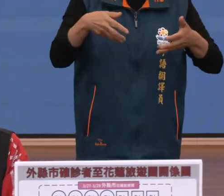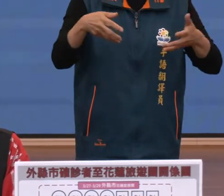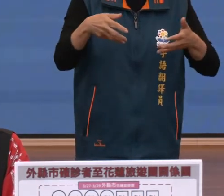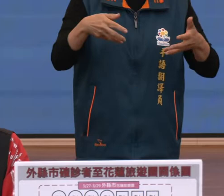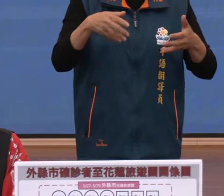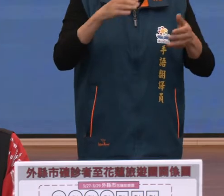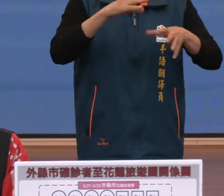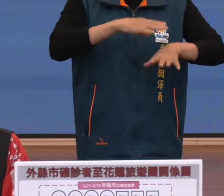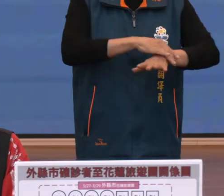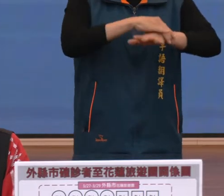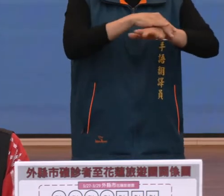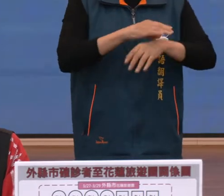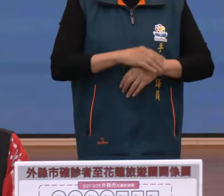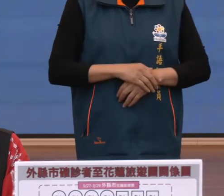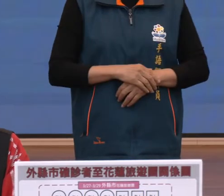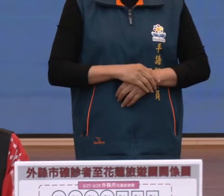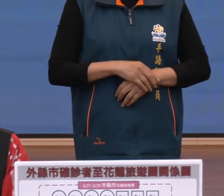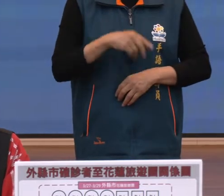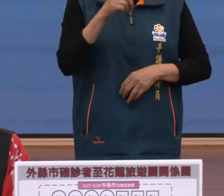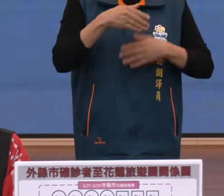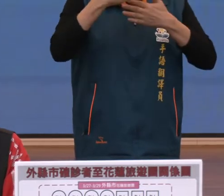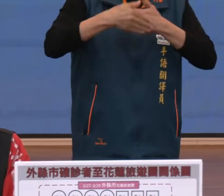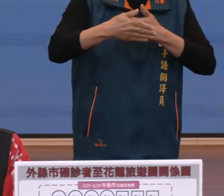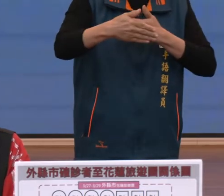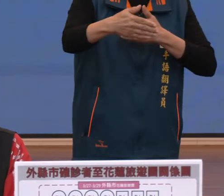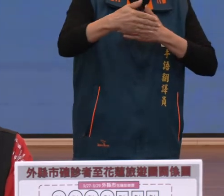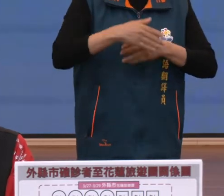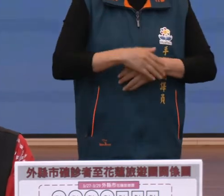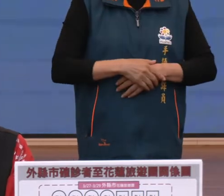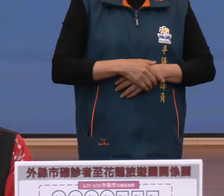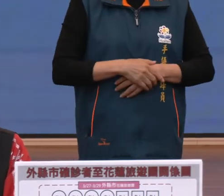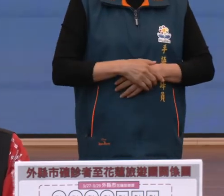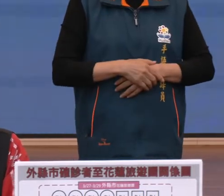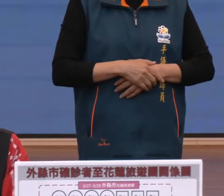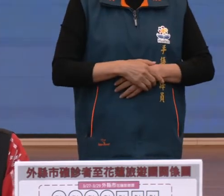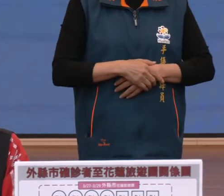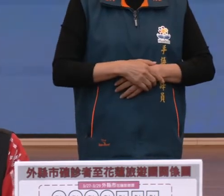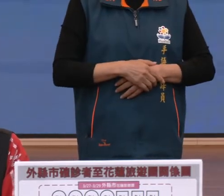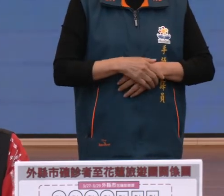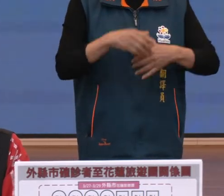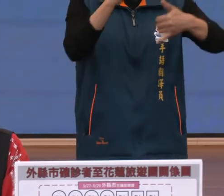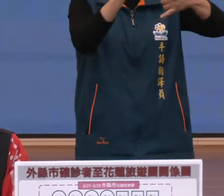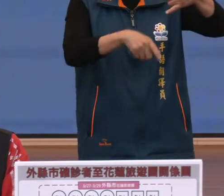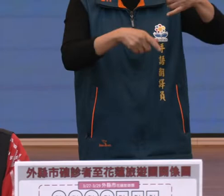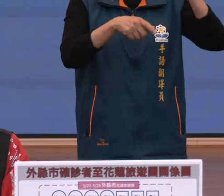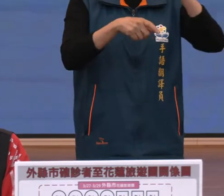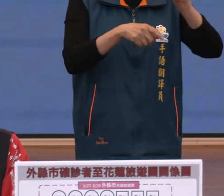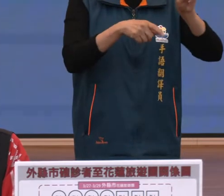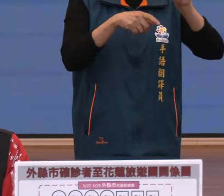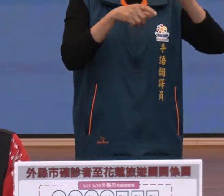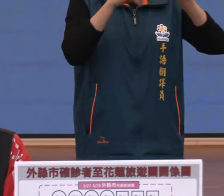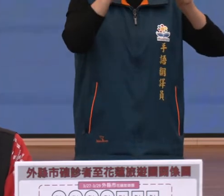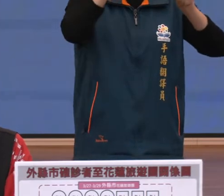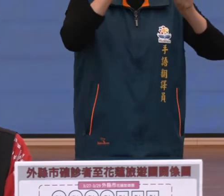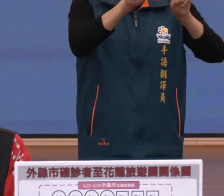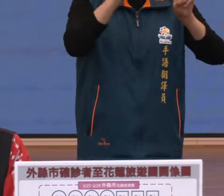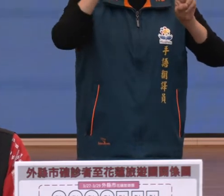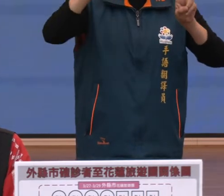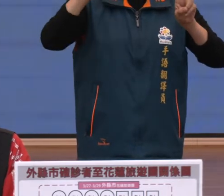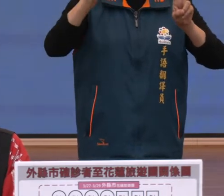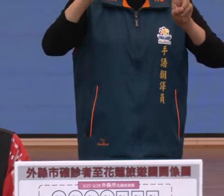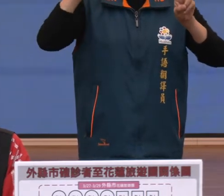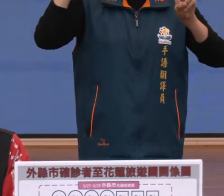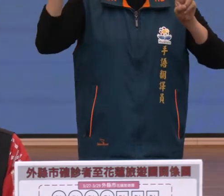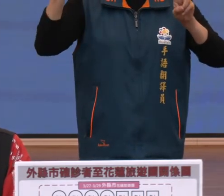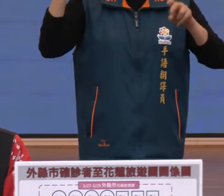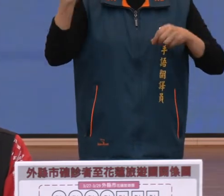工作。那在这个过程中，那我们的个案23529以及我